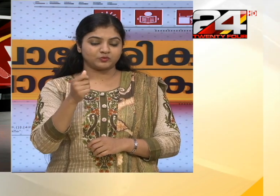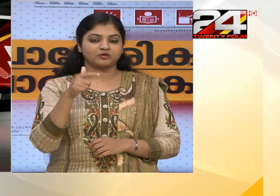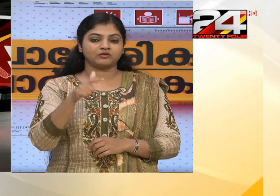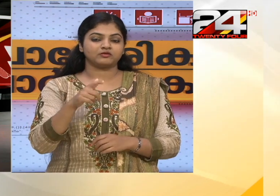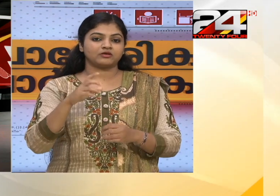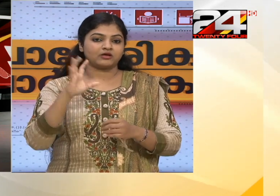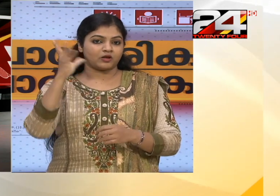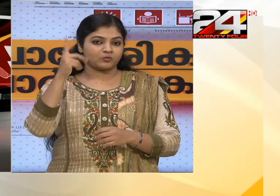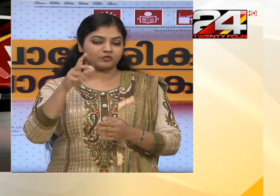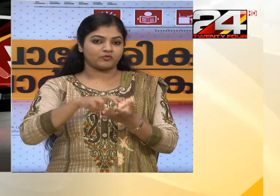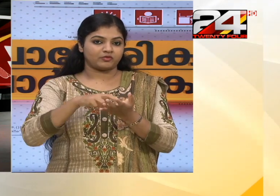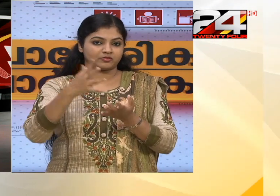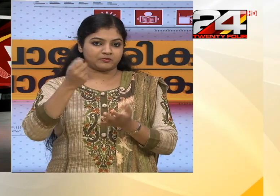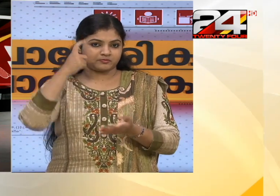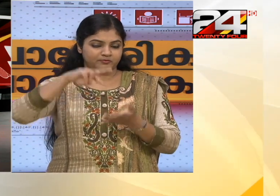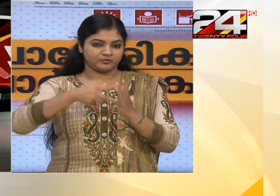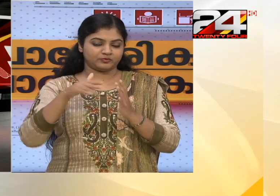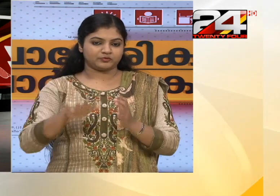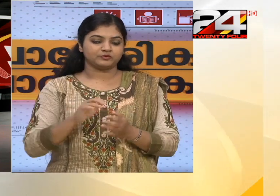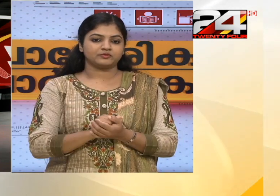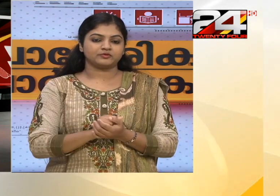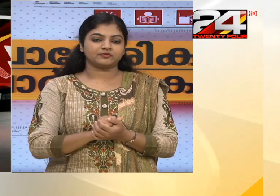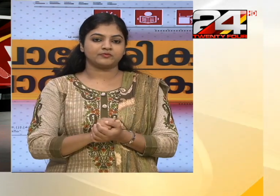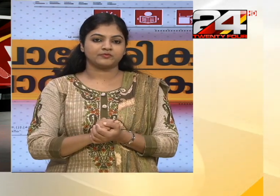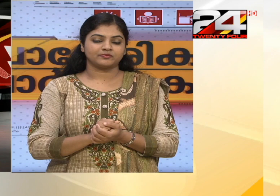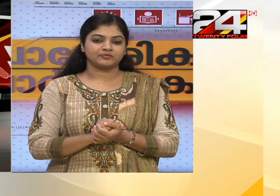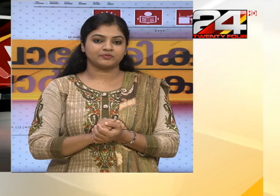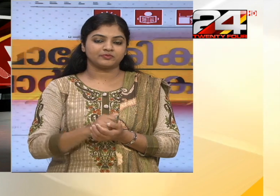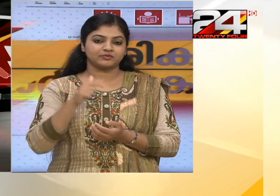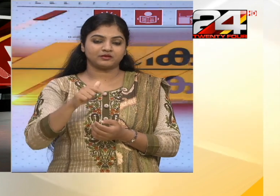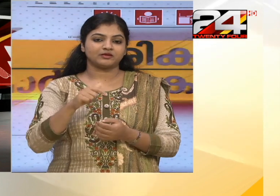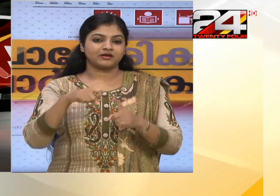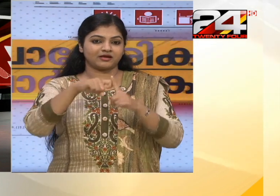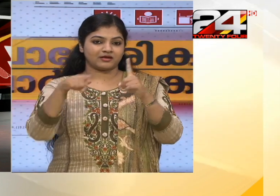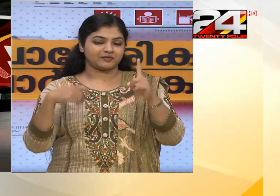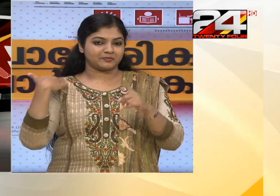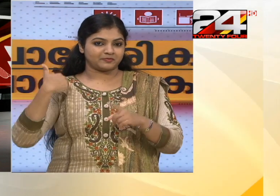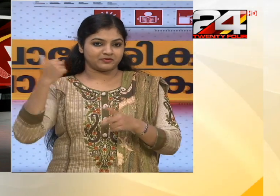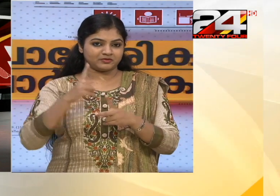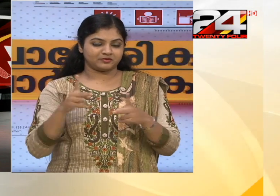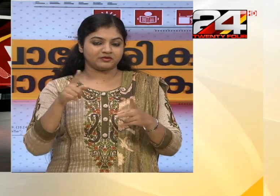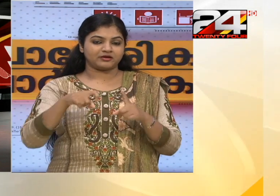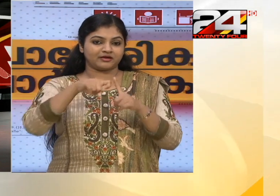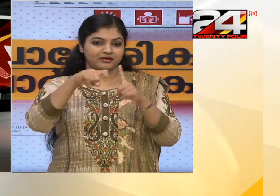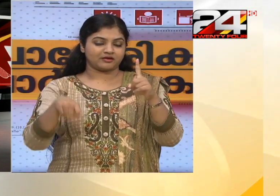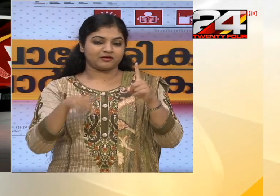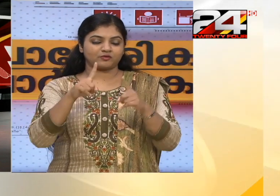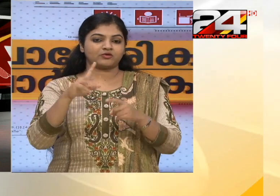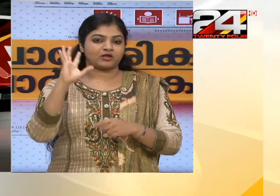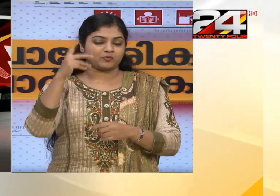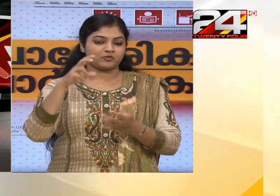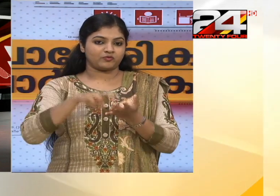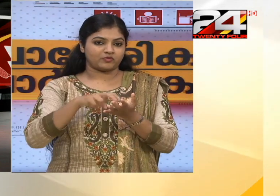ക്രിസ്റ്റിന. ഇനി മുഖ്യമന്ത്രിക്കും സംസ്ഥാന മന്ത്രിമാർക്കുമൊക്കെ ഹെലികോപ്റ്ററുകൾ പറന്ന് നടക്കാം. സംസ്ഥാനം കേരളം ഒരു ഹെലികോപ്റ്റർ